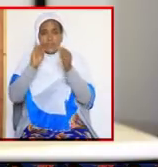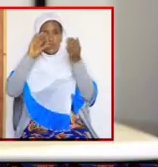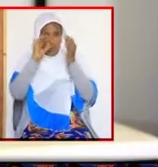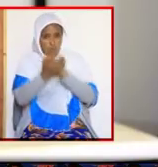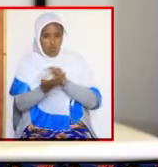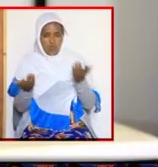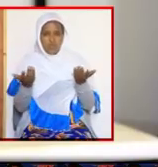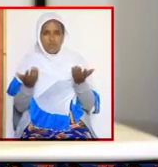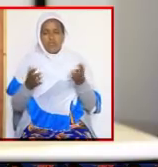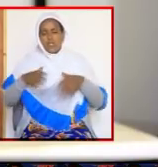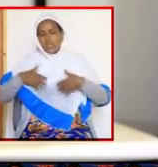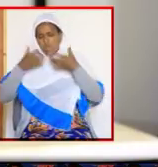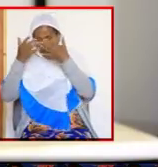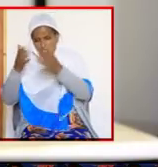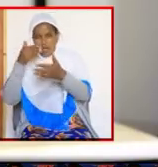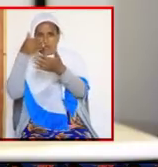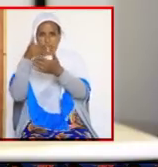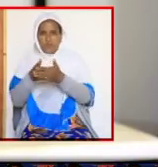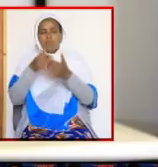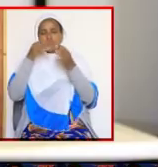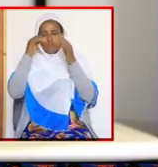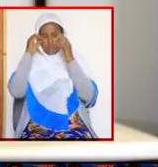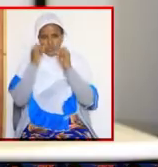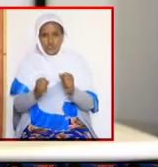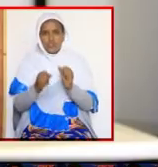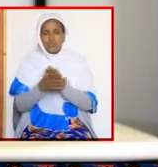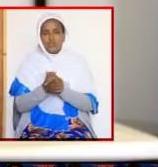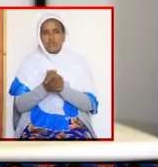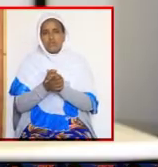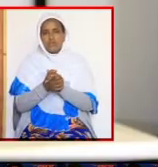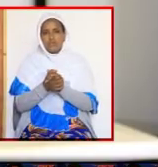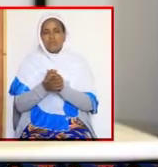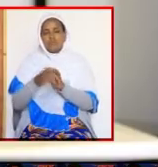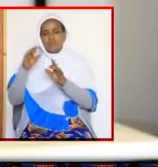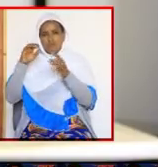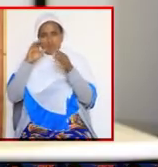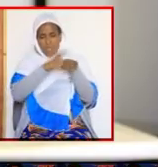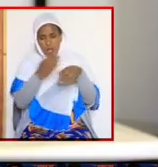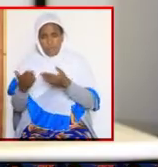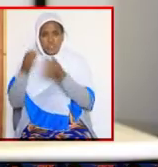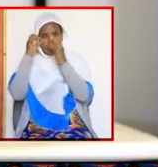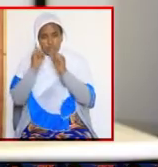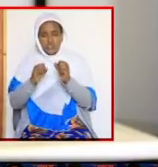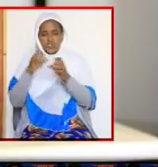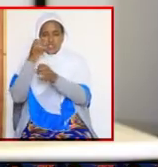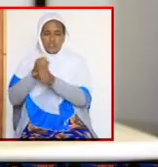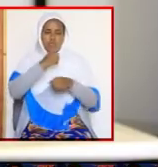ከሆነ ለንስሐ ሊያበቃን የሚችል ገበያ ገብይተን